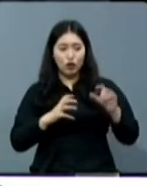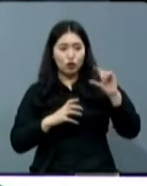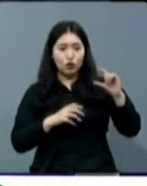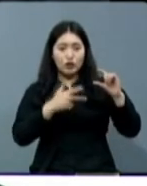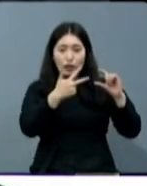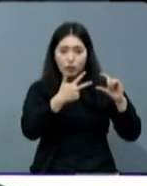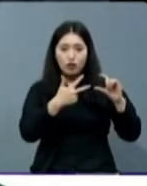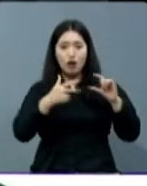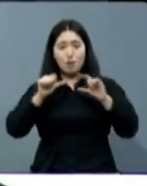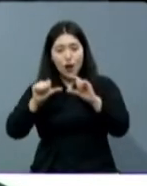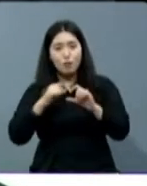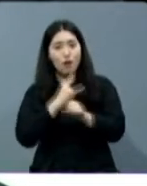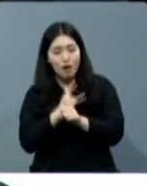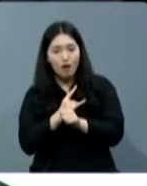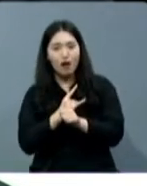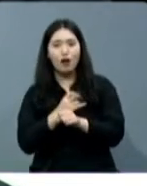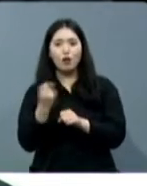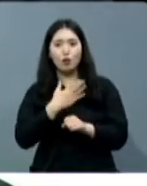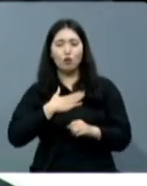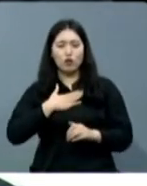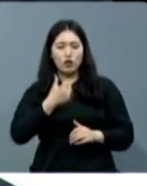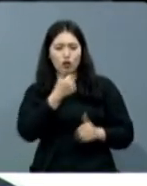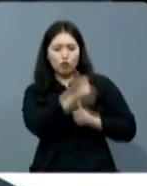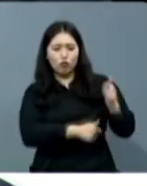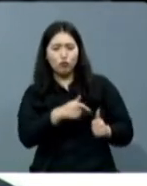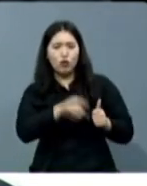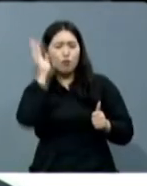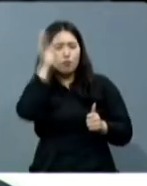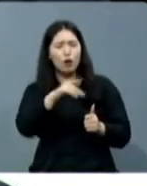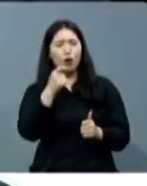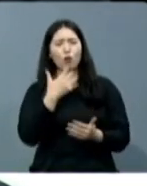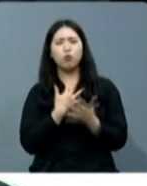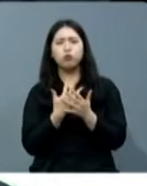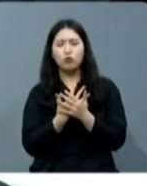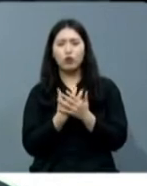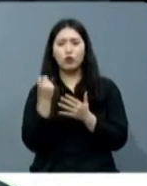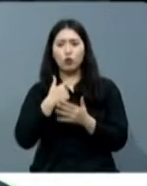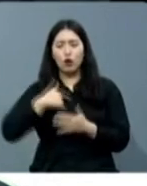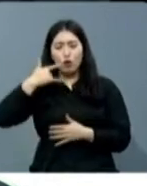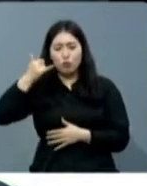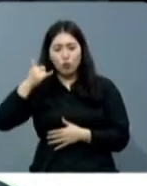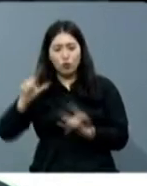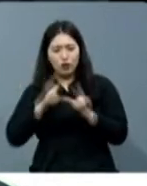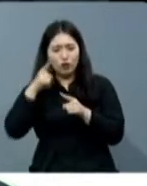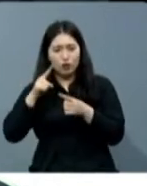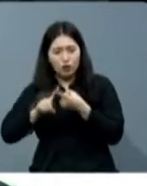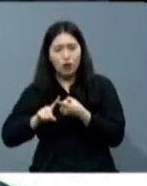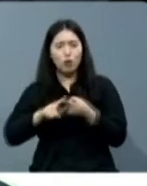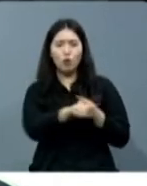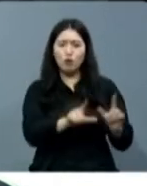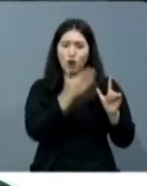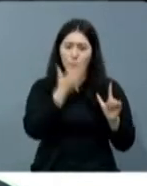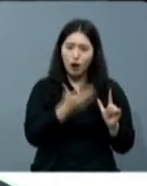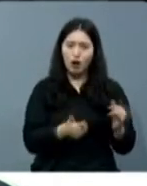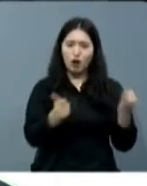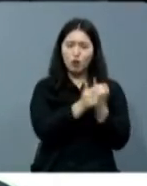간다. 그리고 지금 우리 아이들이 미래가 불안하고 미래가 그냥 부모만큼 살 수 있을까? 이 자신이 없어서 애도 안 낳고 결혼도